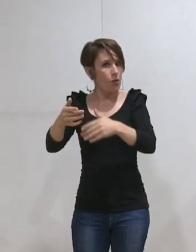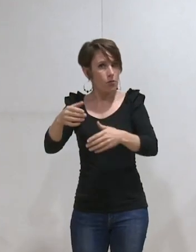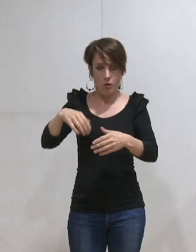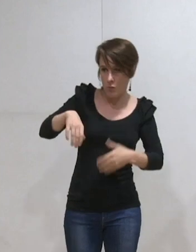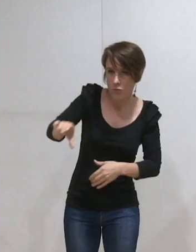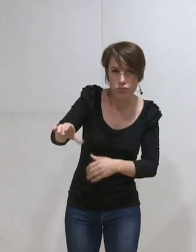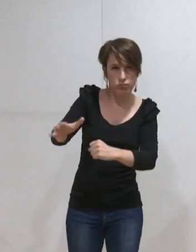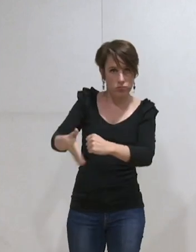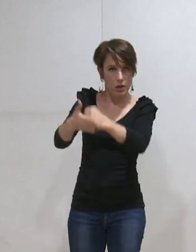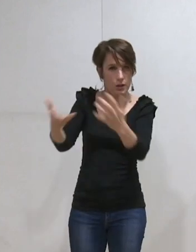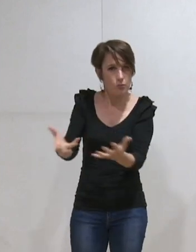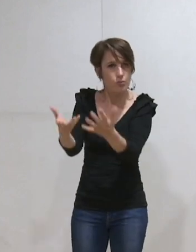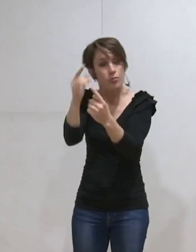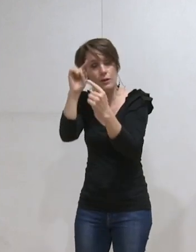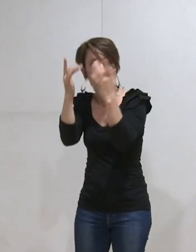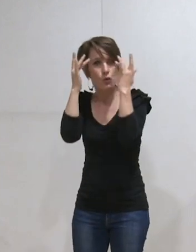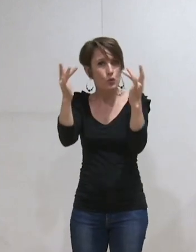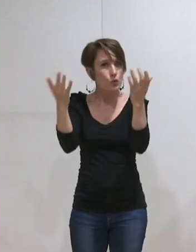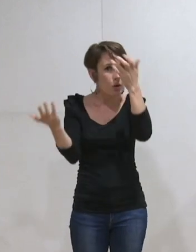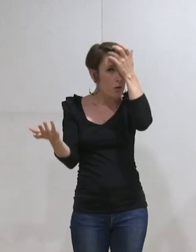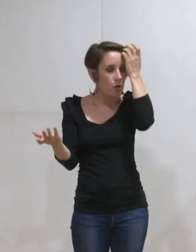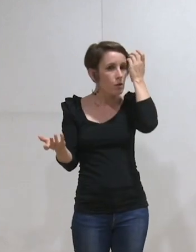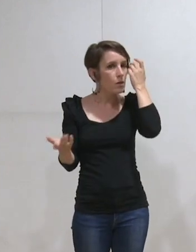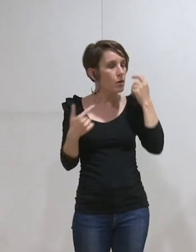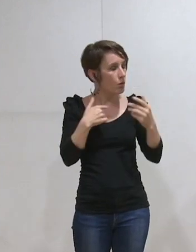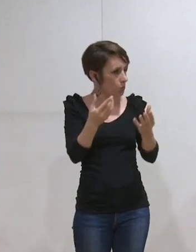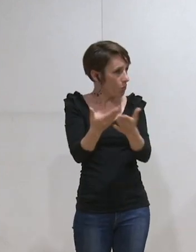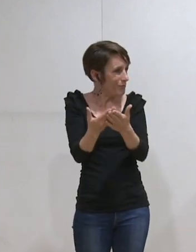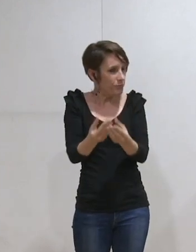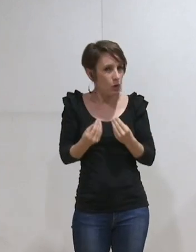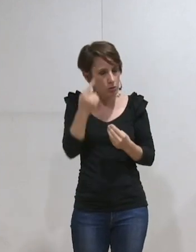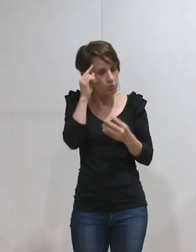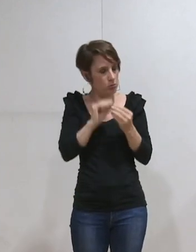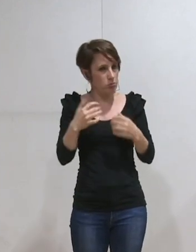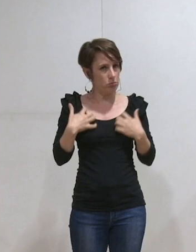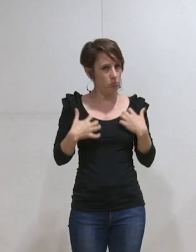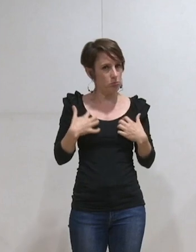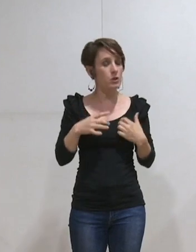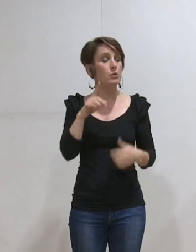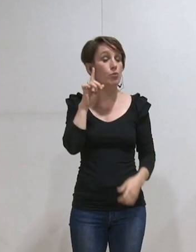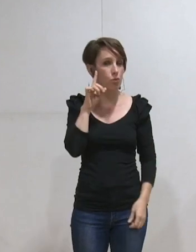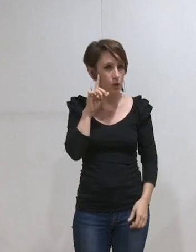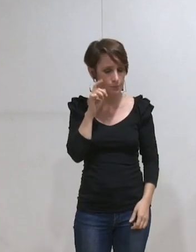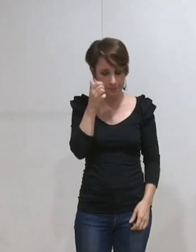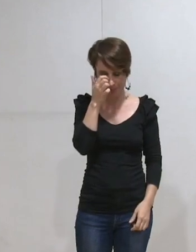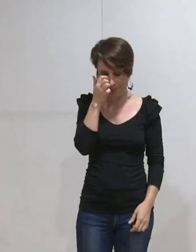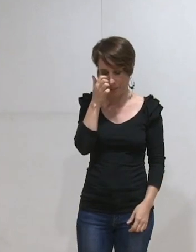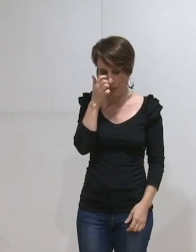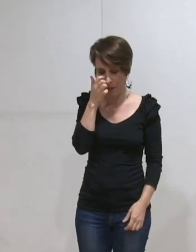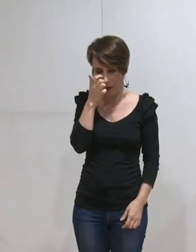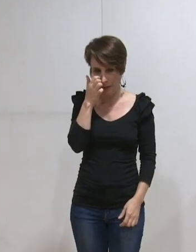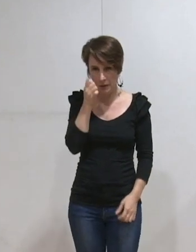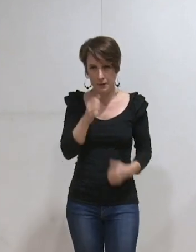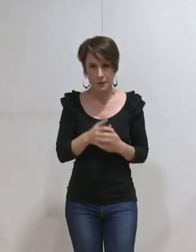au service de la culture parce que il ne faut pas oublier qu'il y a sur la table la